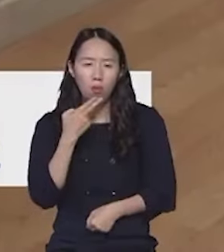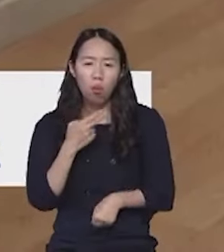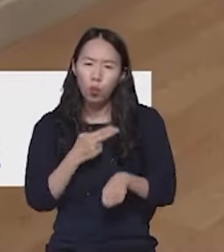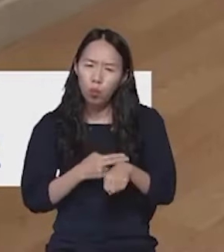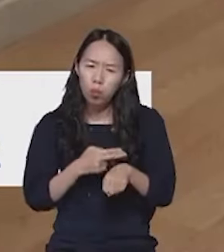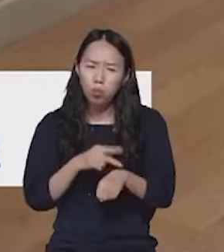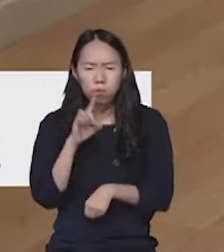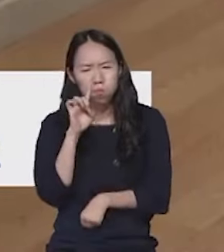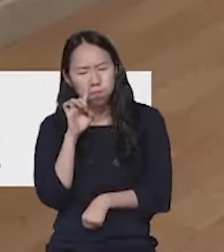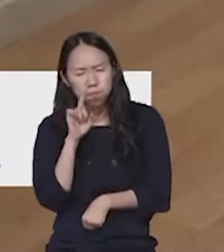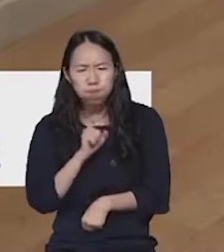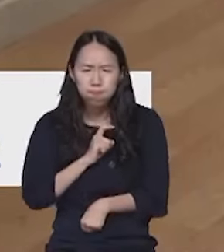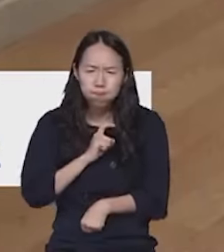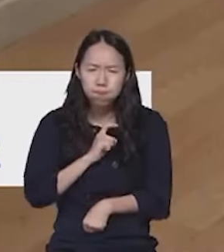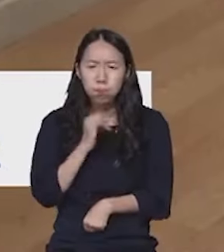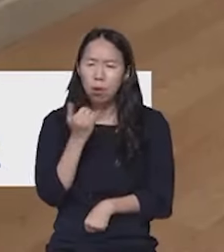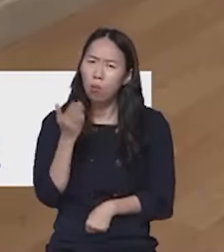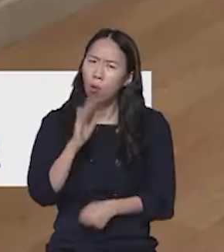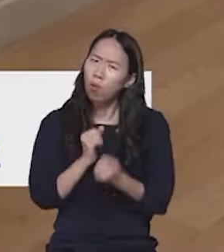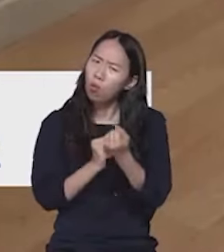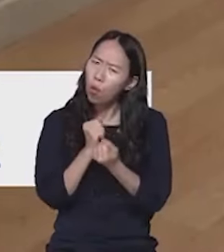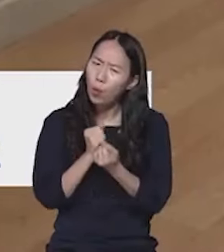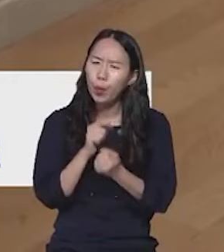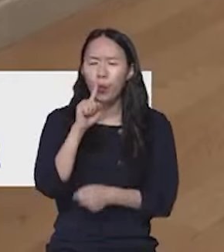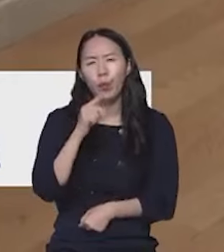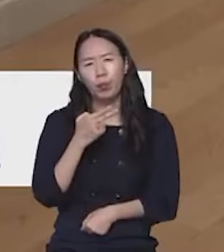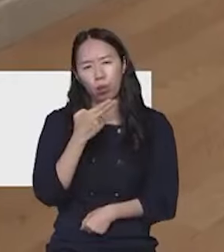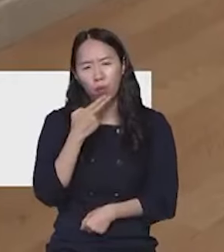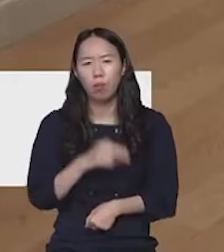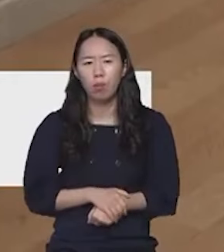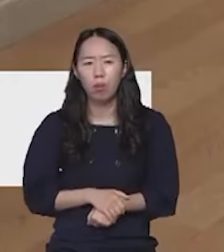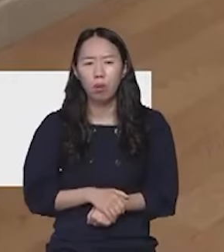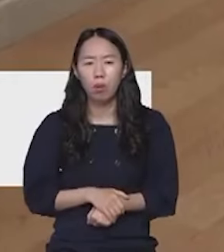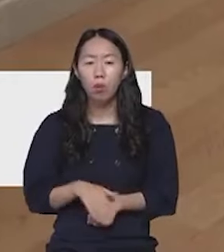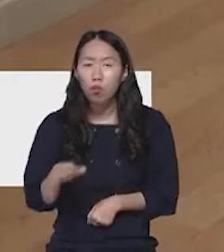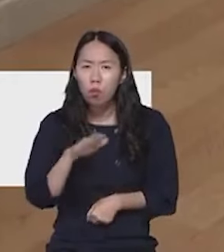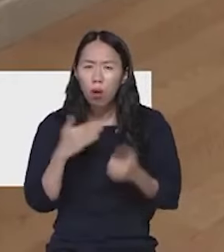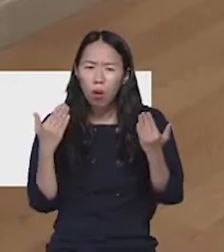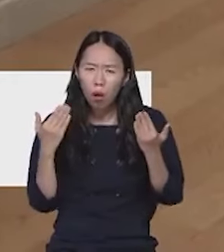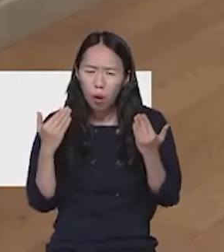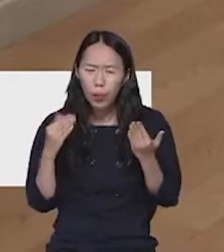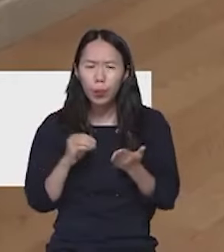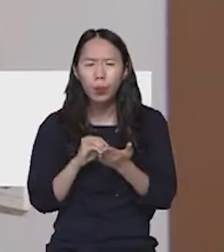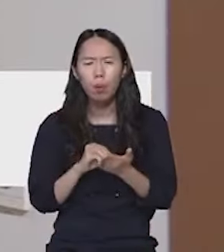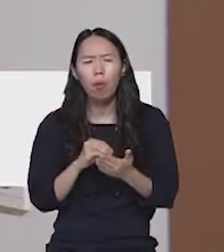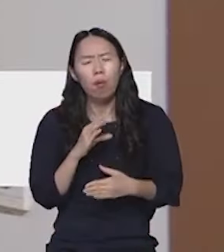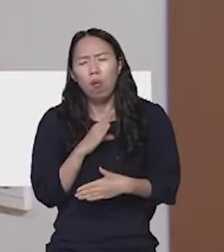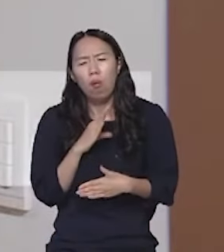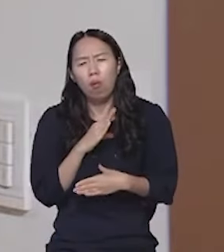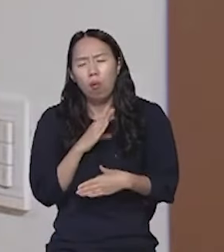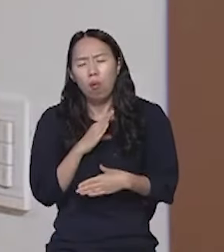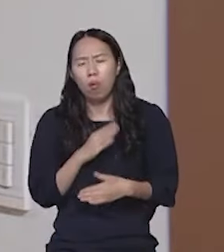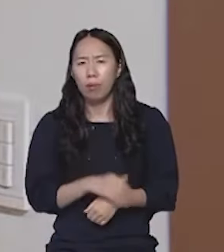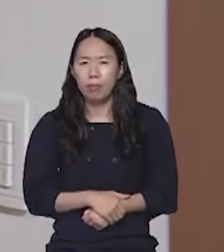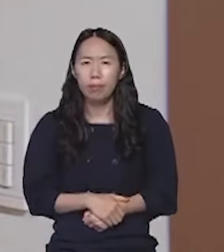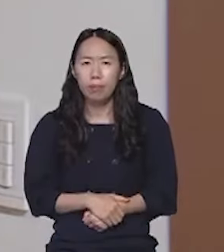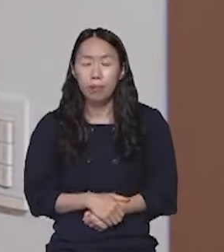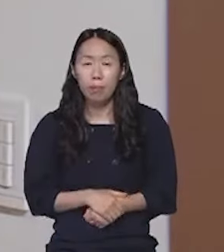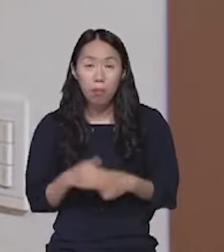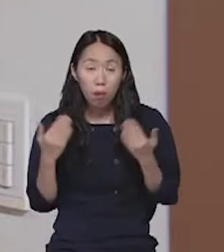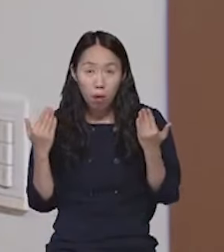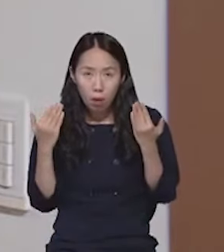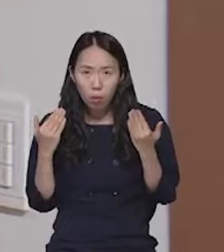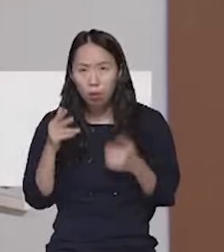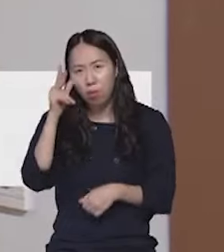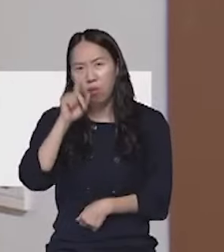보고했지만 그런 어떠한 상황 설명을 듣지는 못했어요. 저희는 학교에 나오는 게 굉장히 무섭고 두렵습니다. 학교 측은